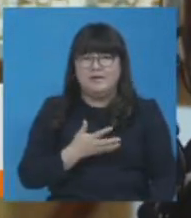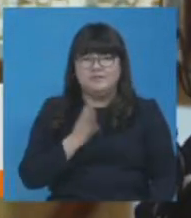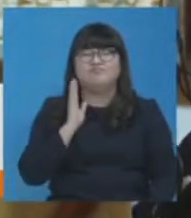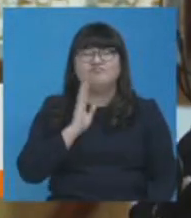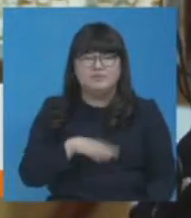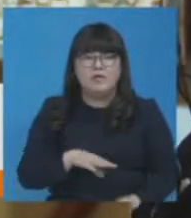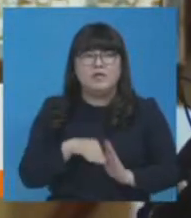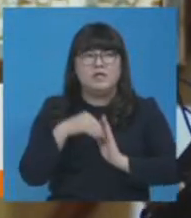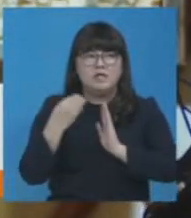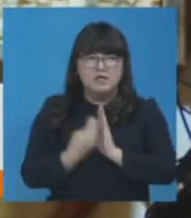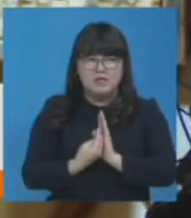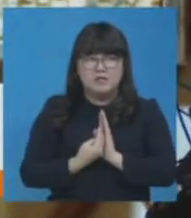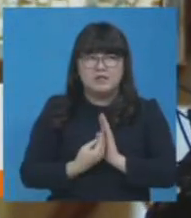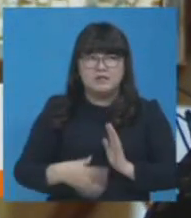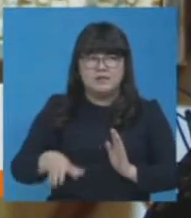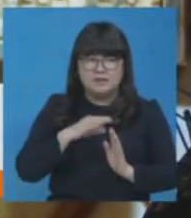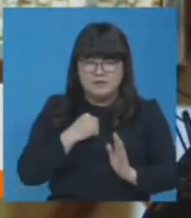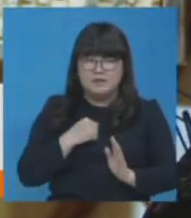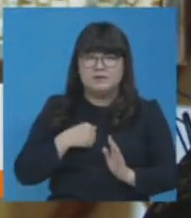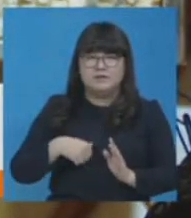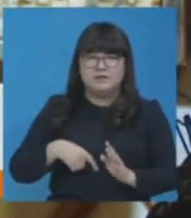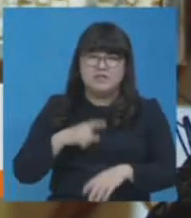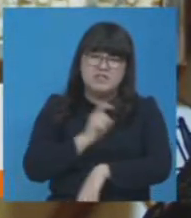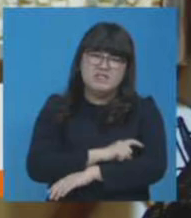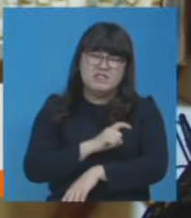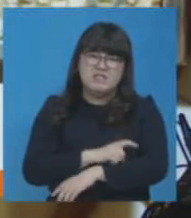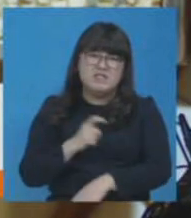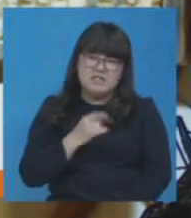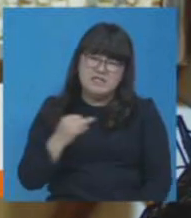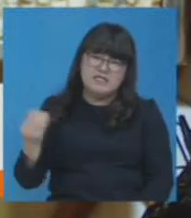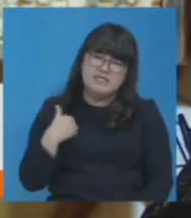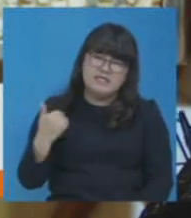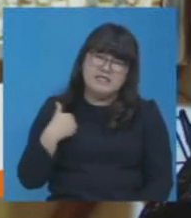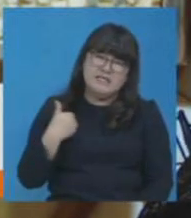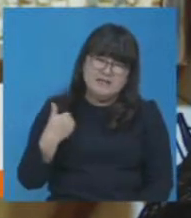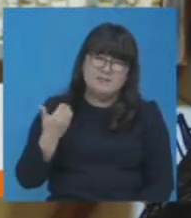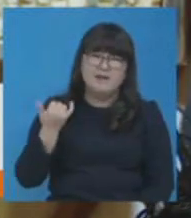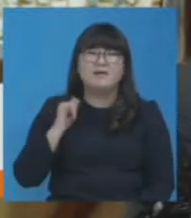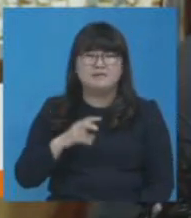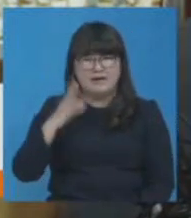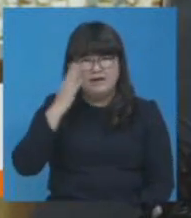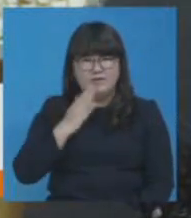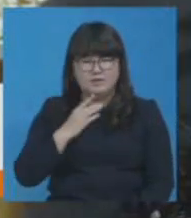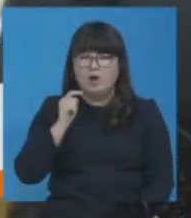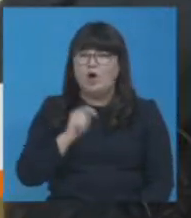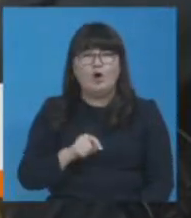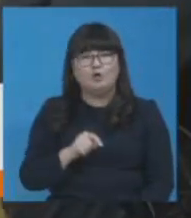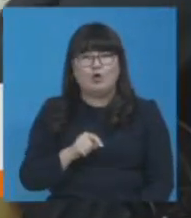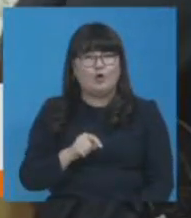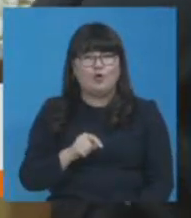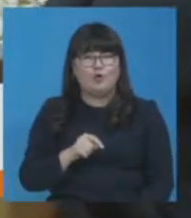хувьд л анх хичээлээ хийгээд өдөргөл тэгдэж ш тав ээж өдөр. Одоо бол